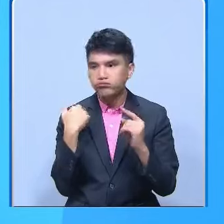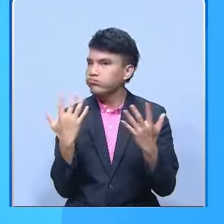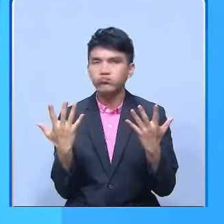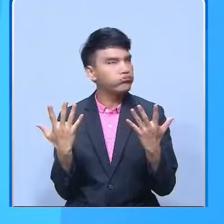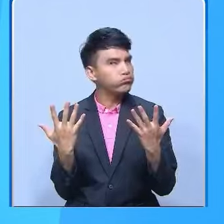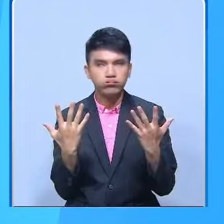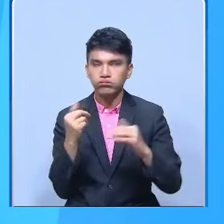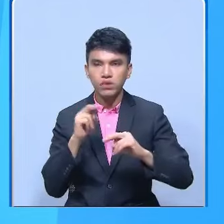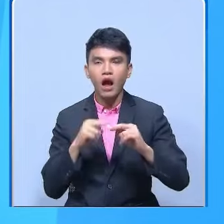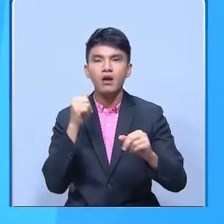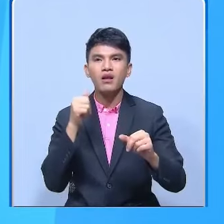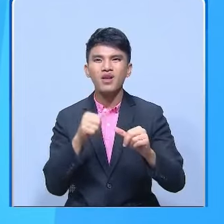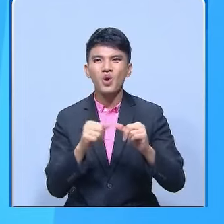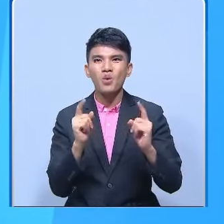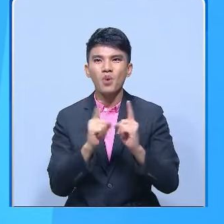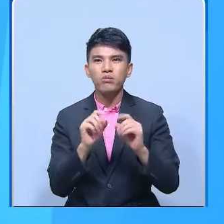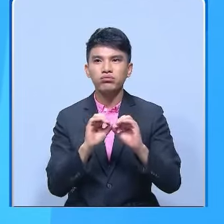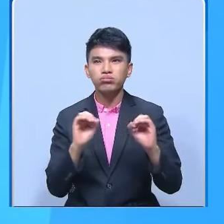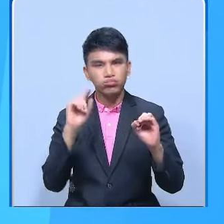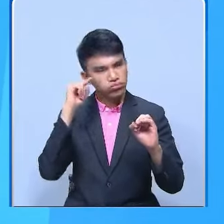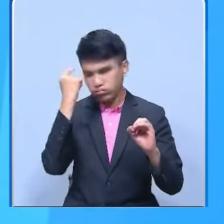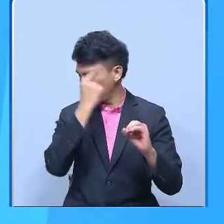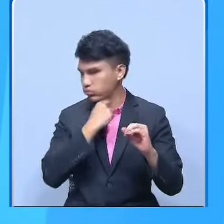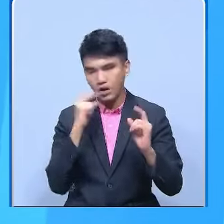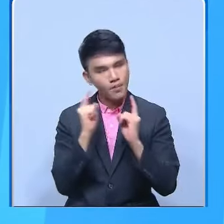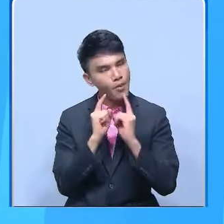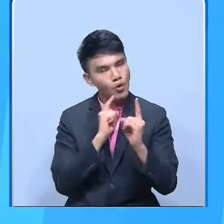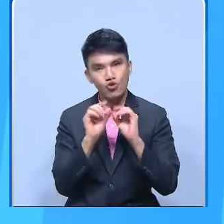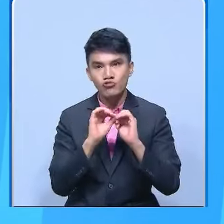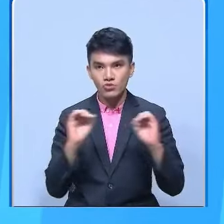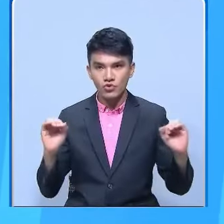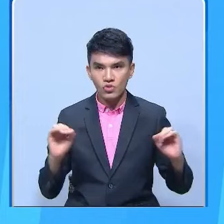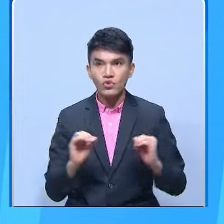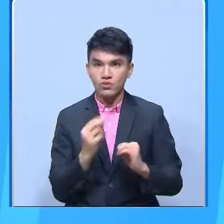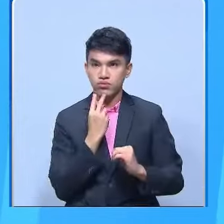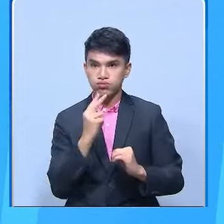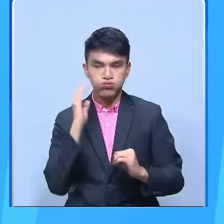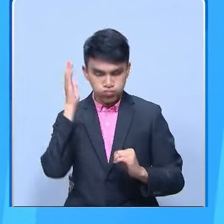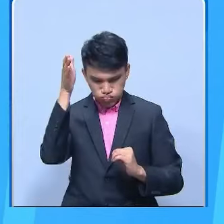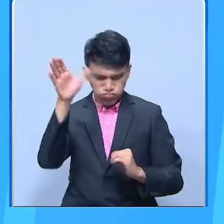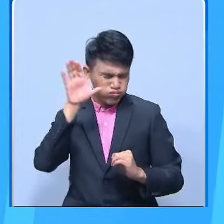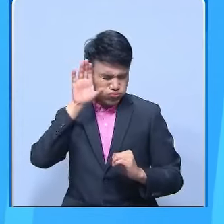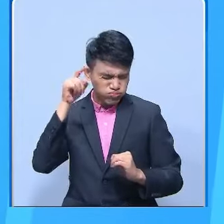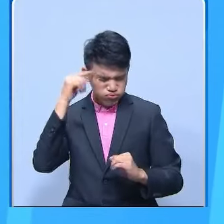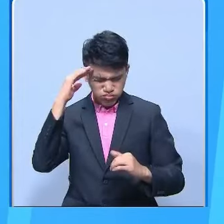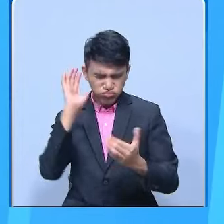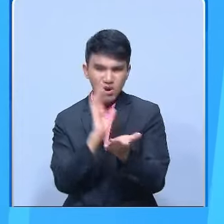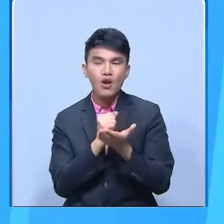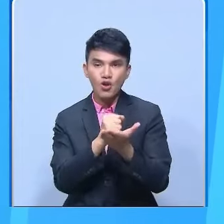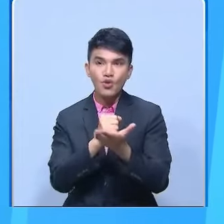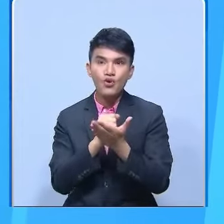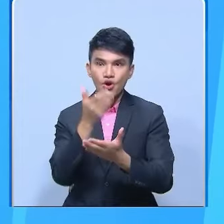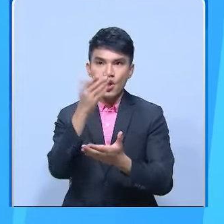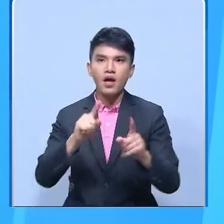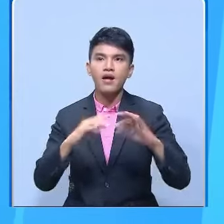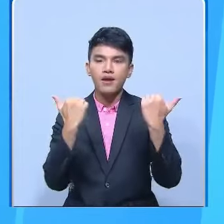ๆนั่งอยู่ในรถไม่ได้รู้จักมักจี่แบบเคยพูดคุยอะไรไม่เคยนะก็เดี๋ยวลองดูเชื่อว่าตำรวจก็คงช่วยกันอย่างเต็มที่นั่นแหละแต่